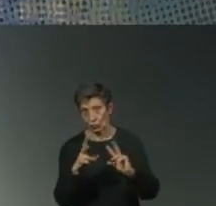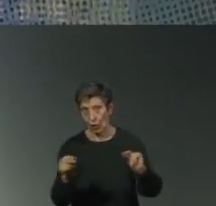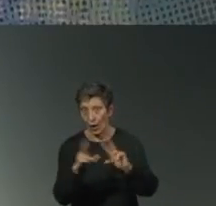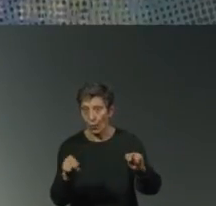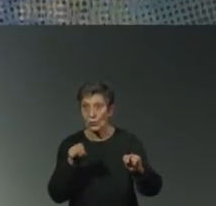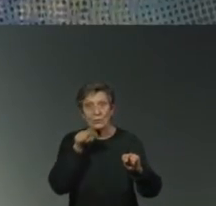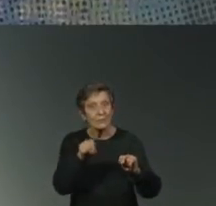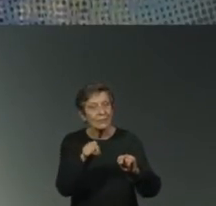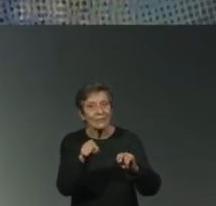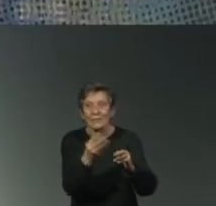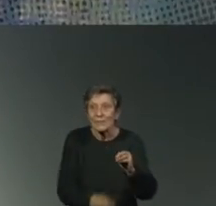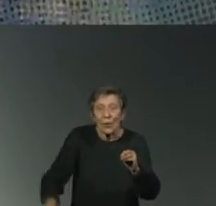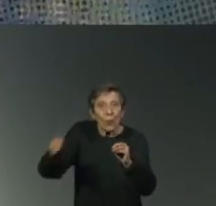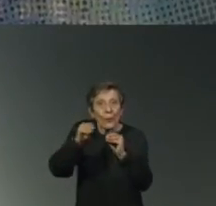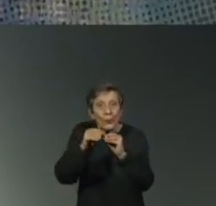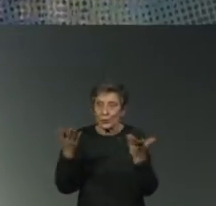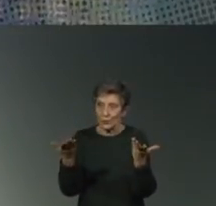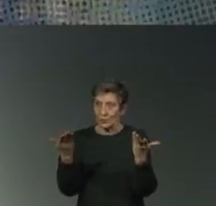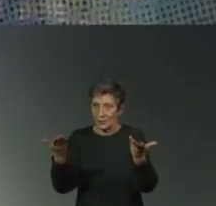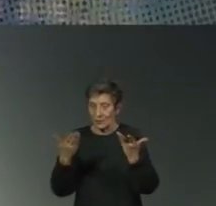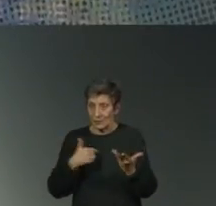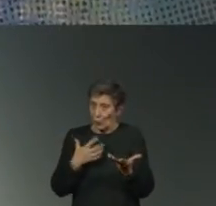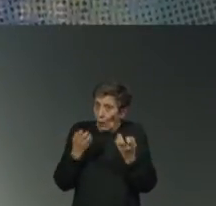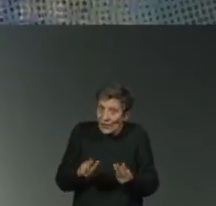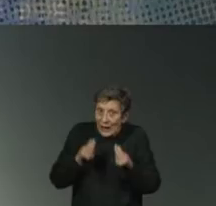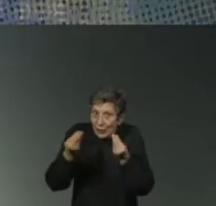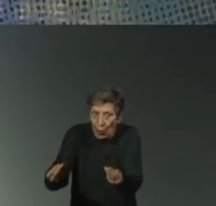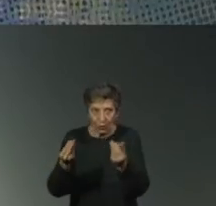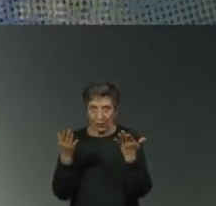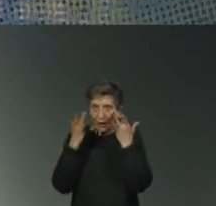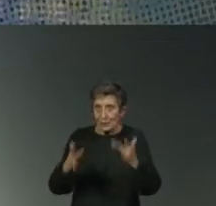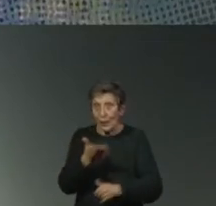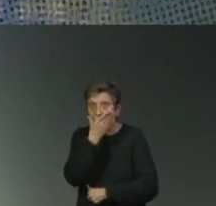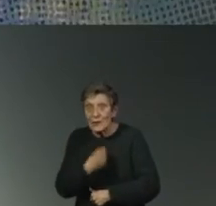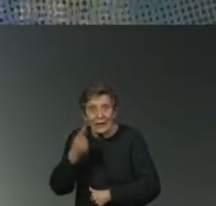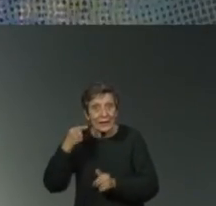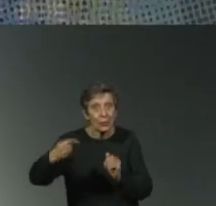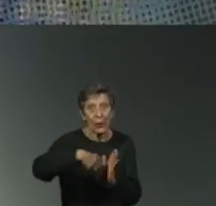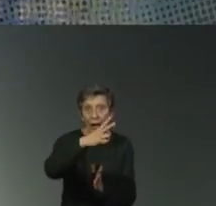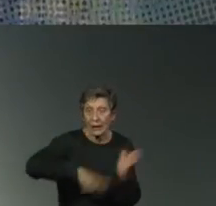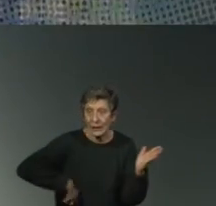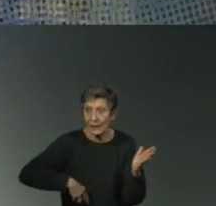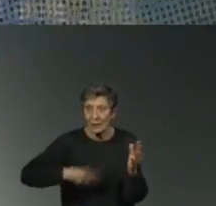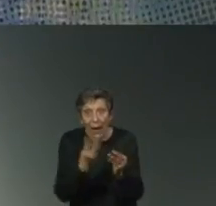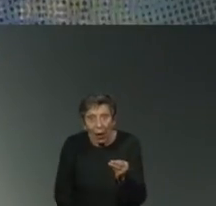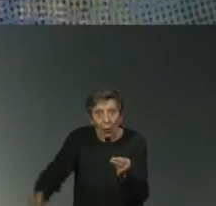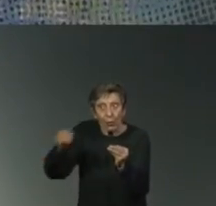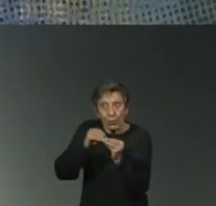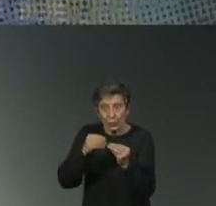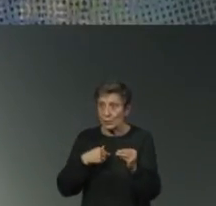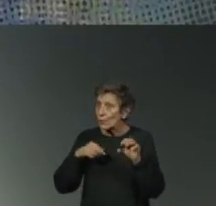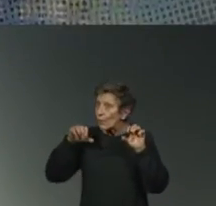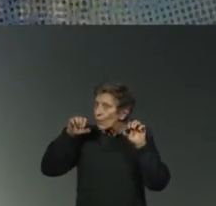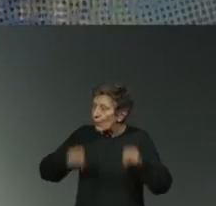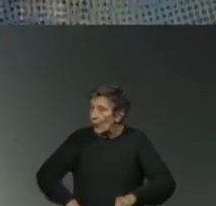plus de l'expérience esthétique que je pourrais procurer à mes lecteurs, je pourrais aussi l'introduire dans